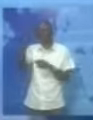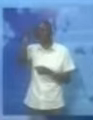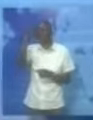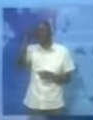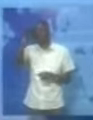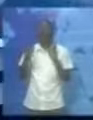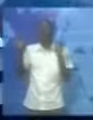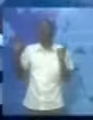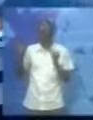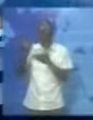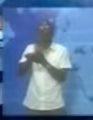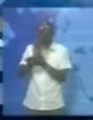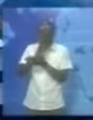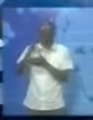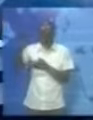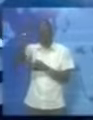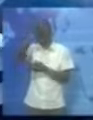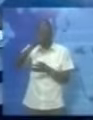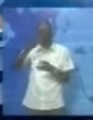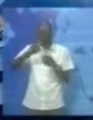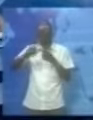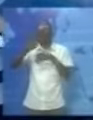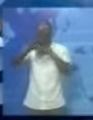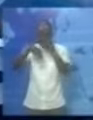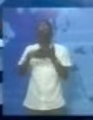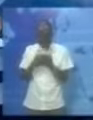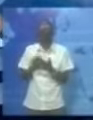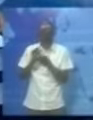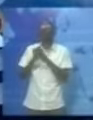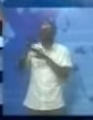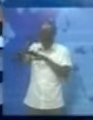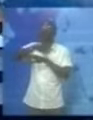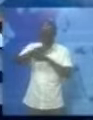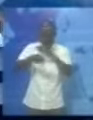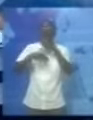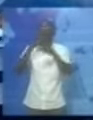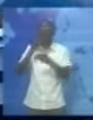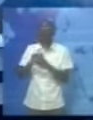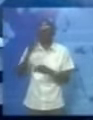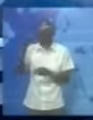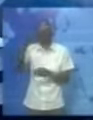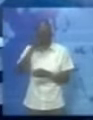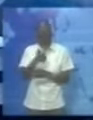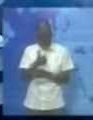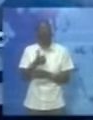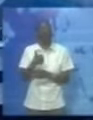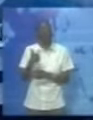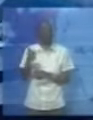choisir entre à tous les Africains qui nous suivent à travers le monde. À demain.